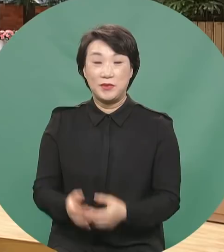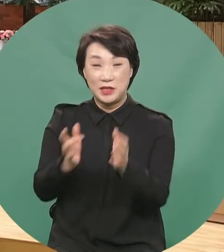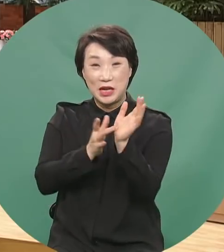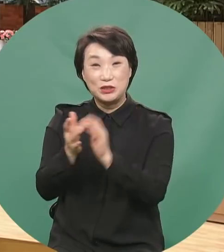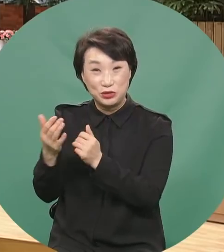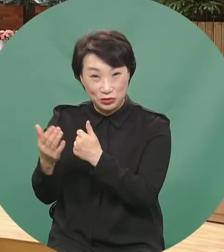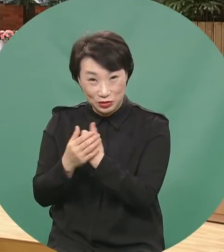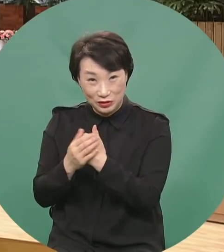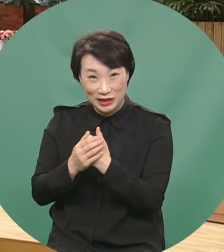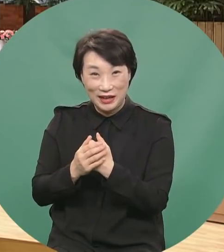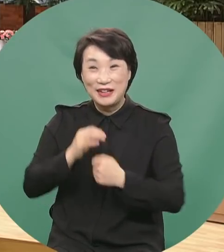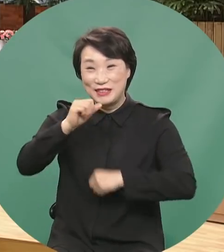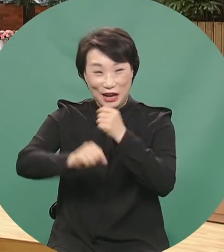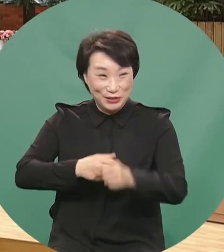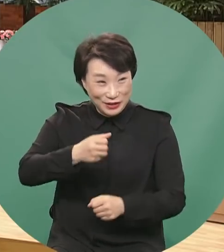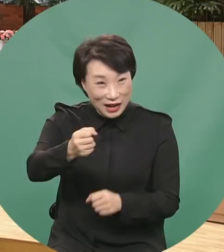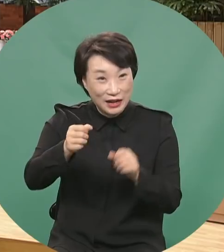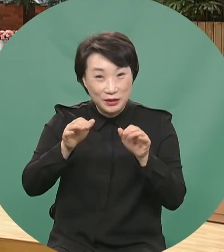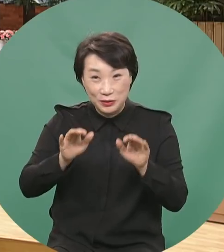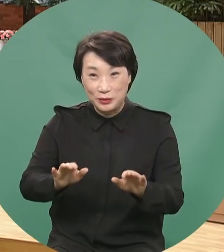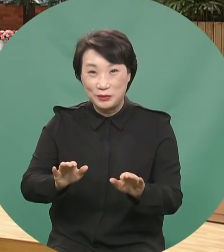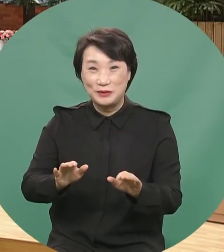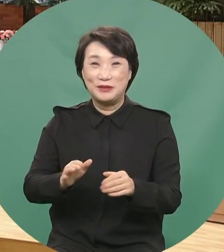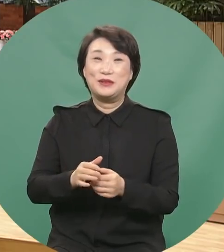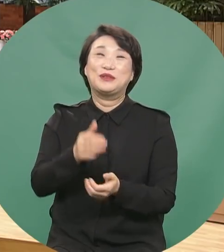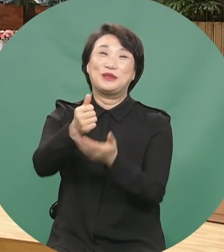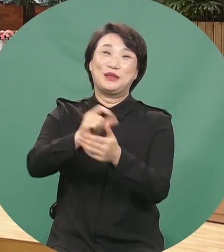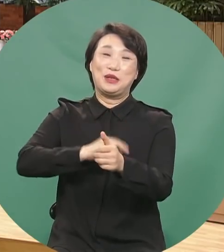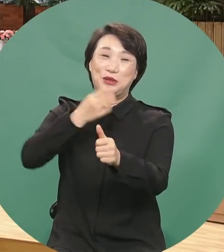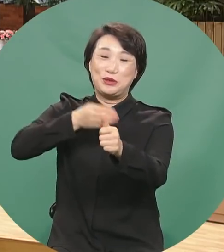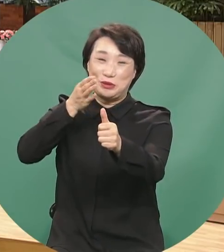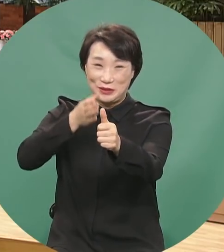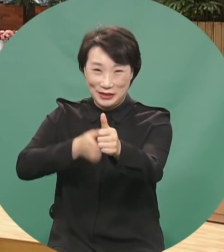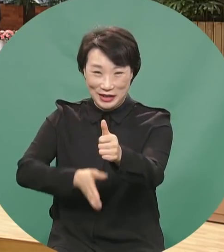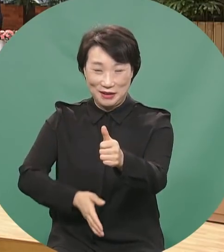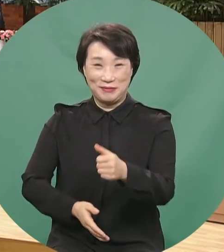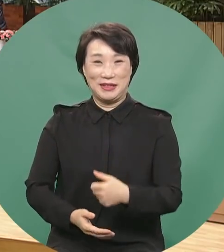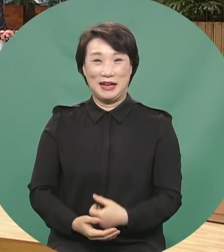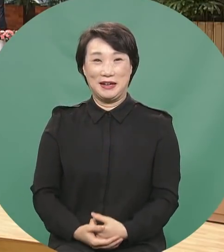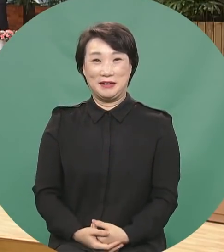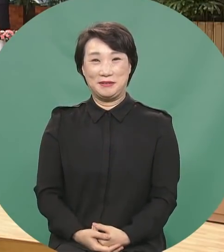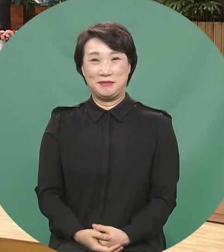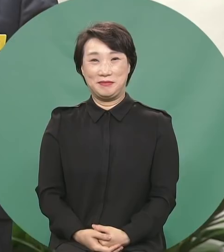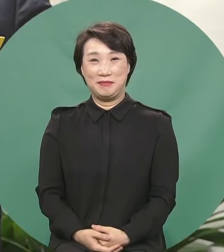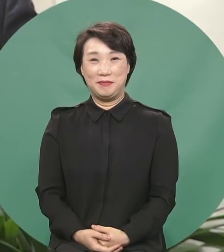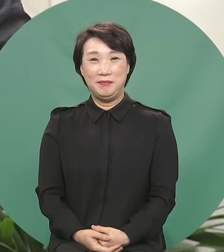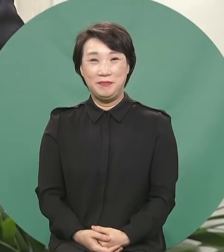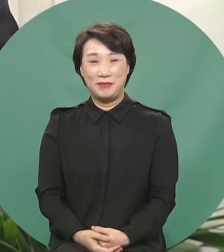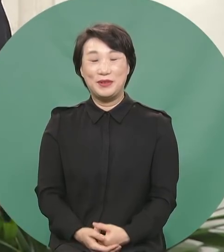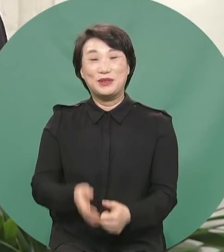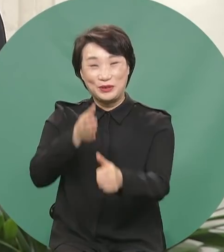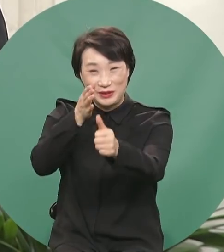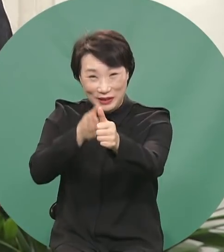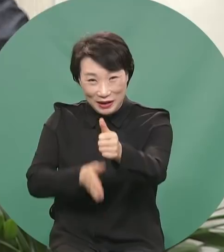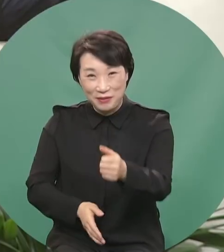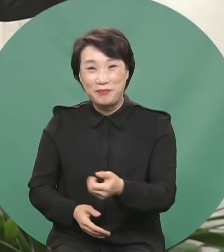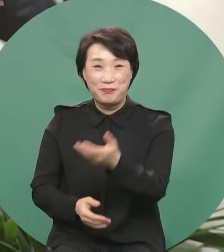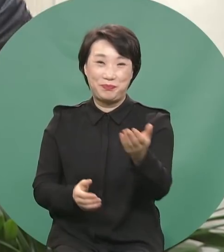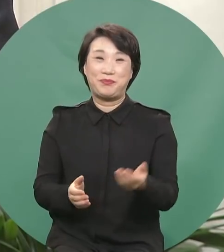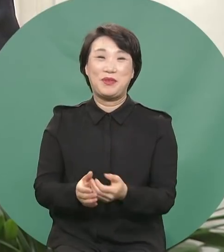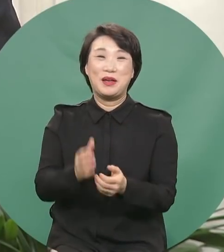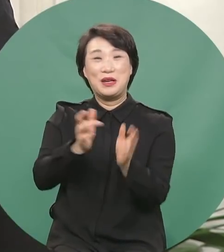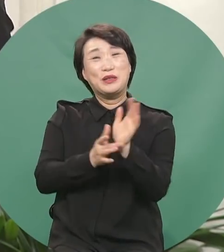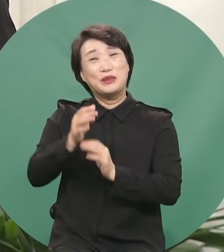예수로 자유하시기를 주님의 이름으로 축원합니다.